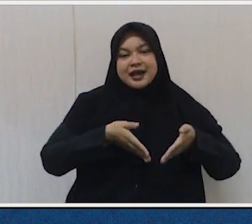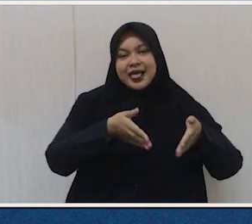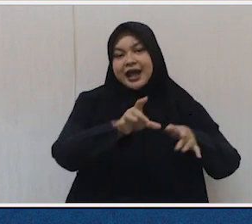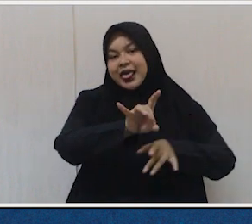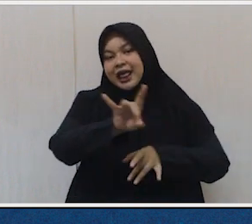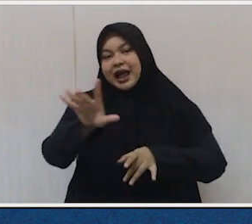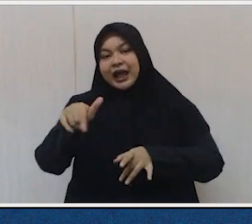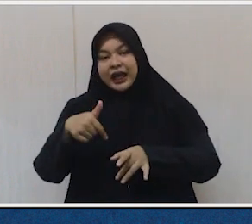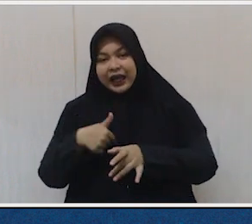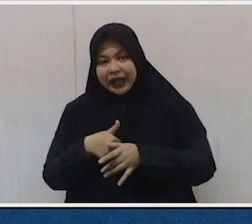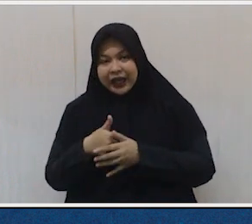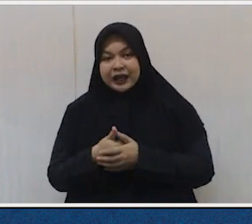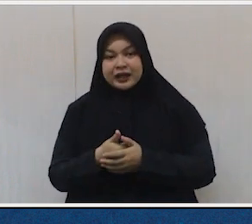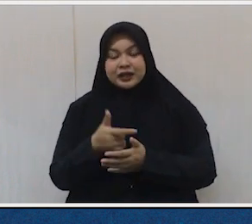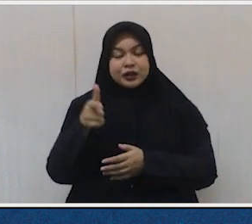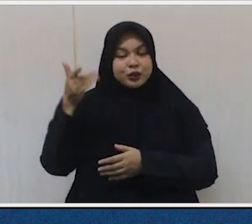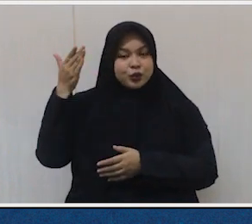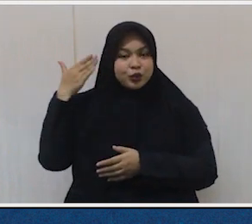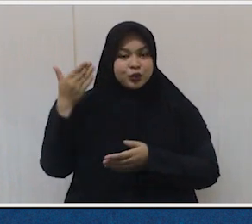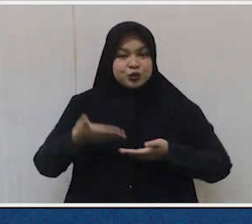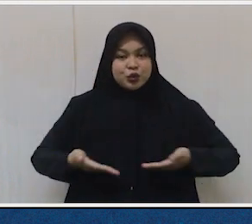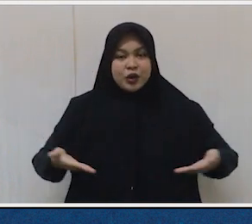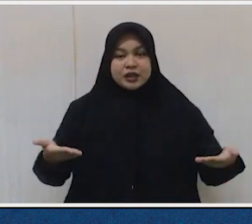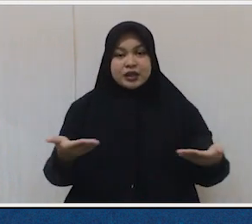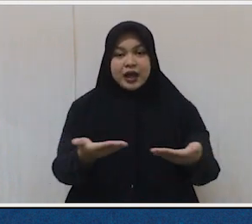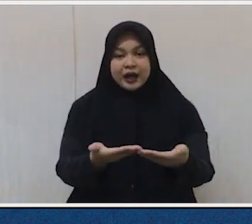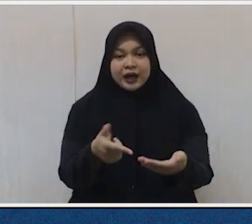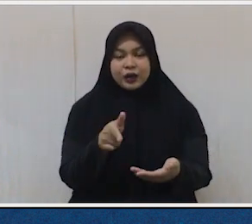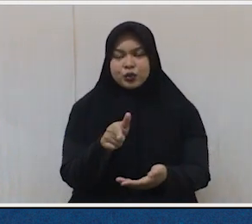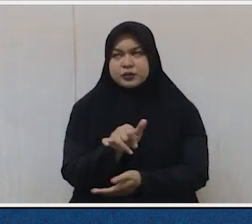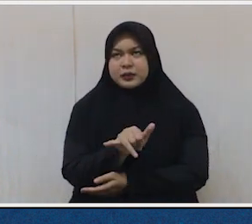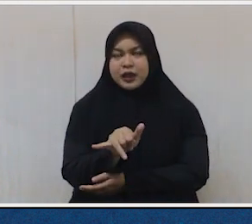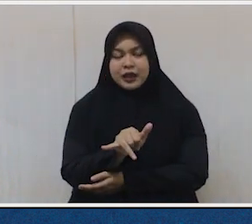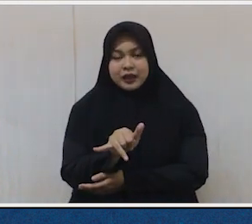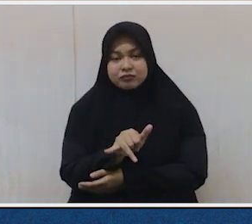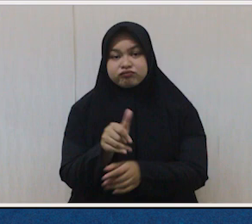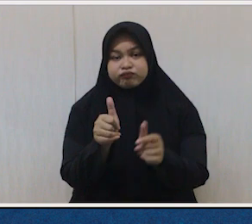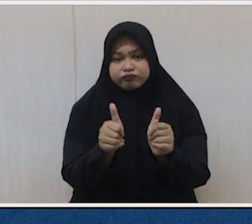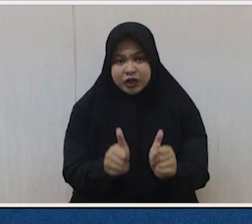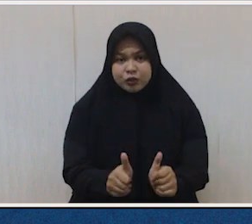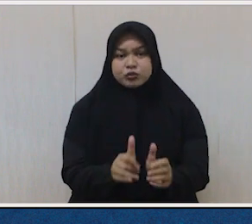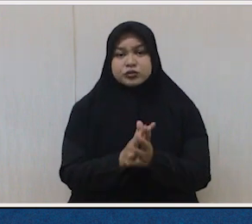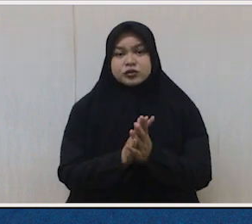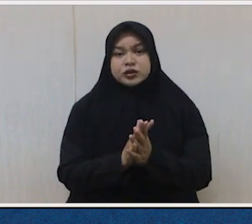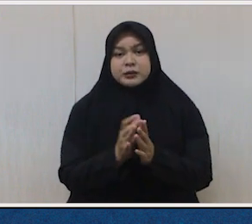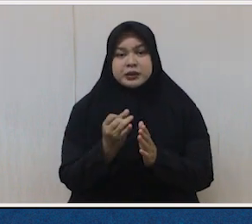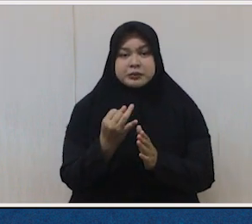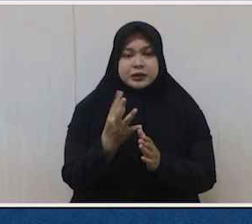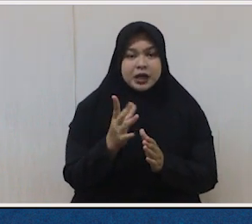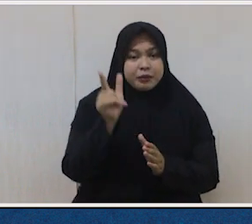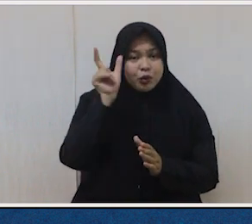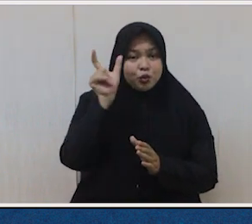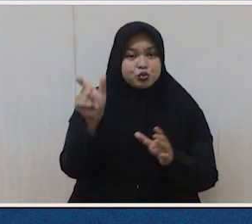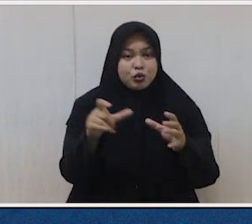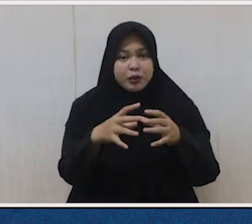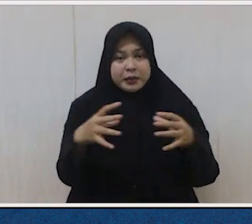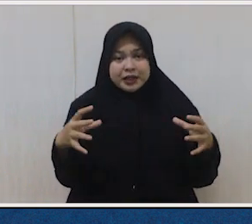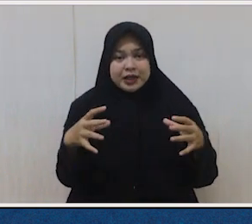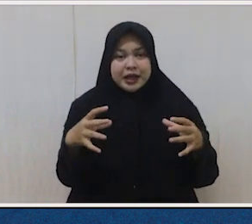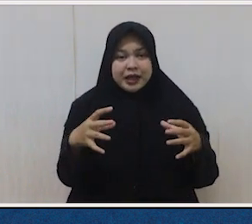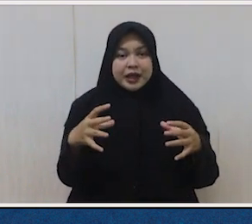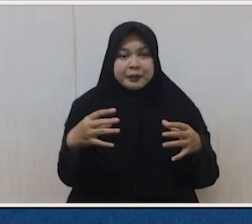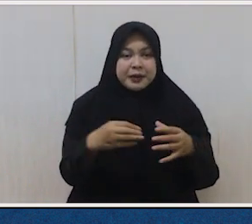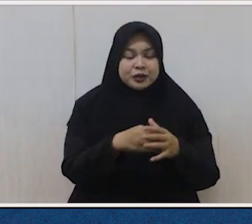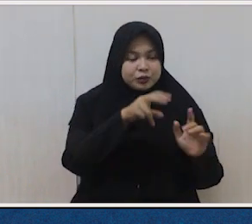lain gitu karena pada saat itu suasananya sebegitu ee kondusif dan beberapa usul besar